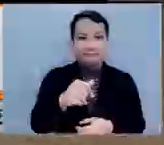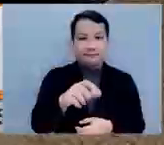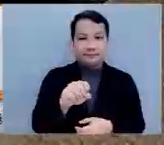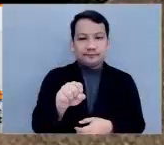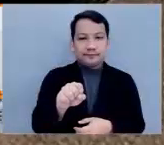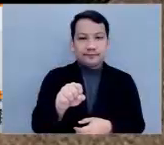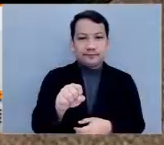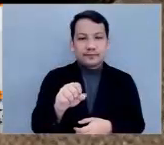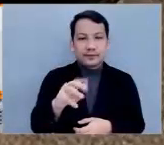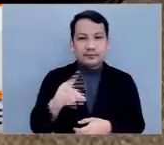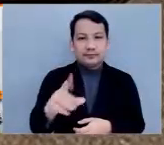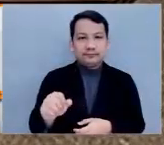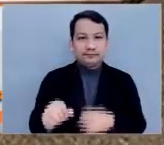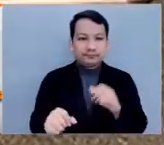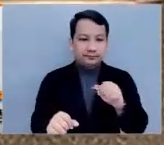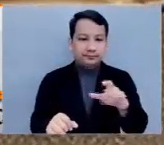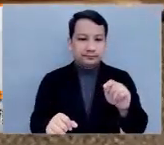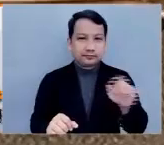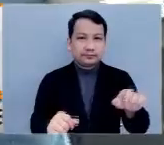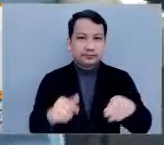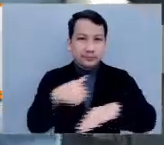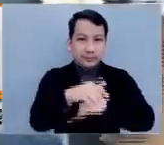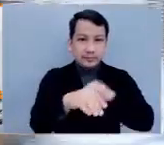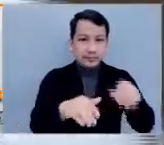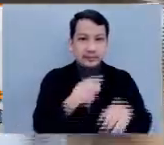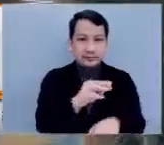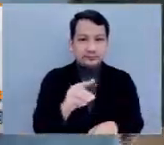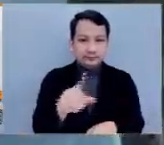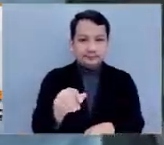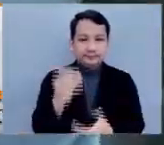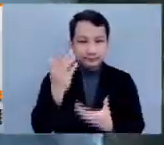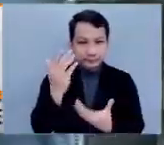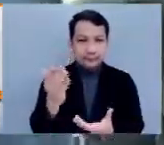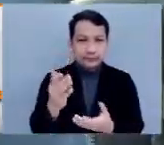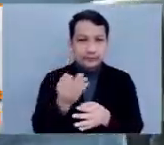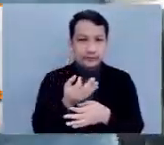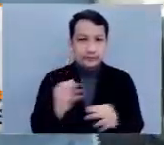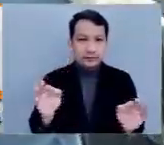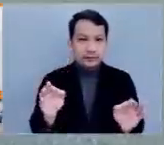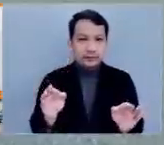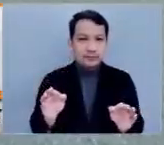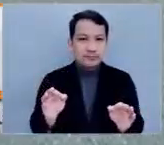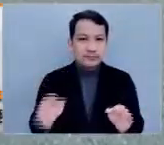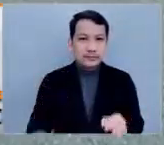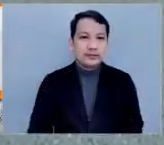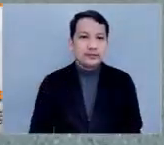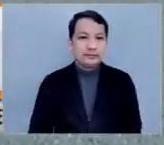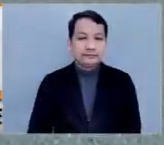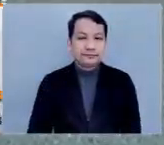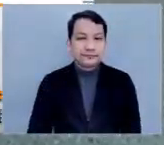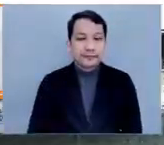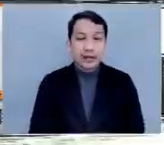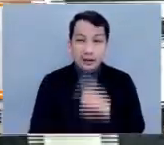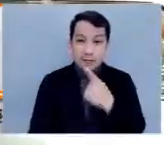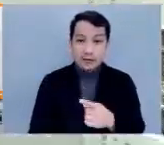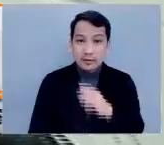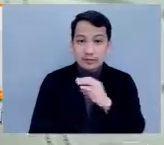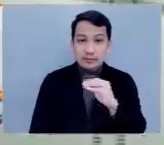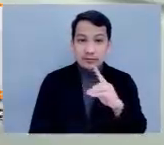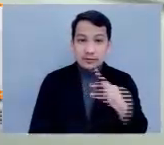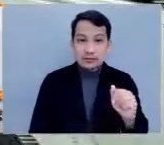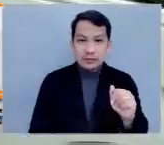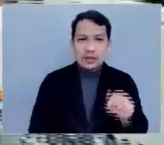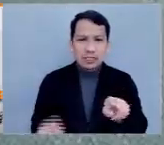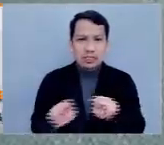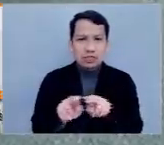Acto. Nagpadala naman ng mga sasakyan ng MMDA para may masakyan na libre ang mga apektado ng strike. Ayon pa sa MMDA, normal lang ang